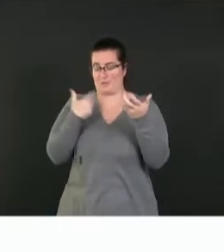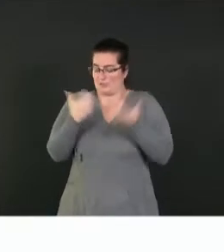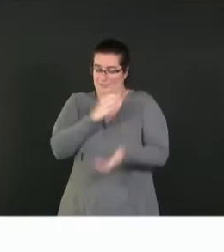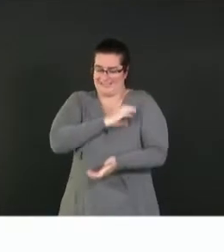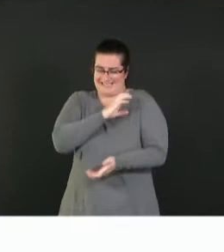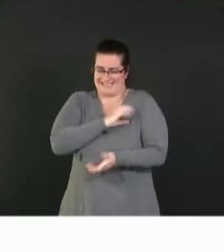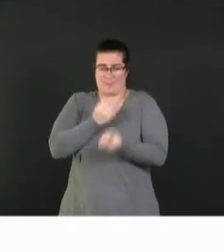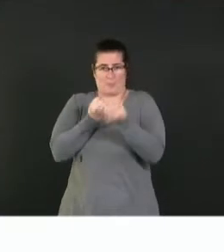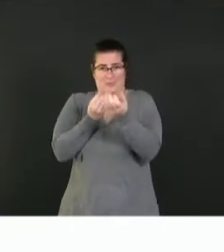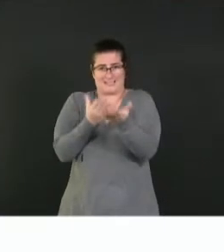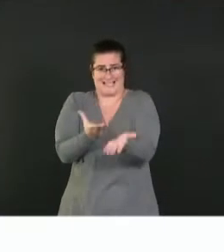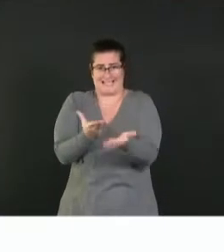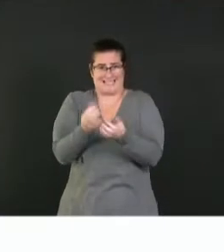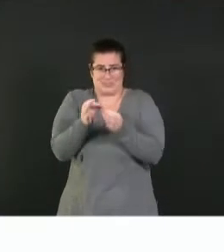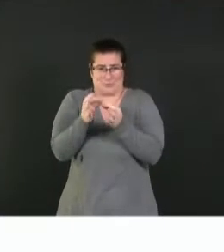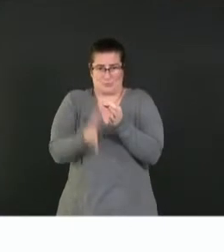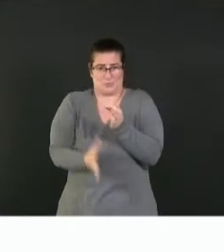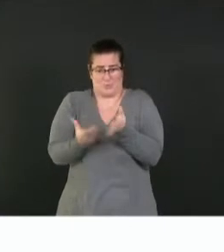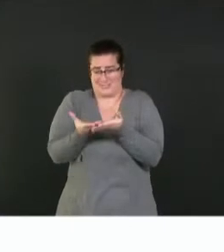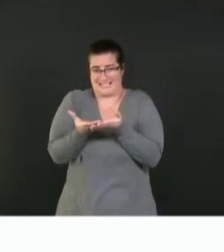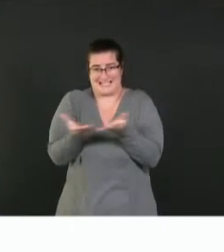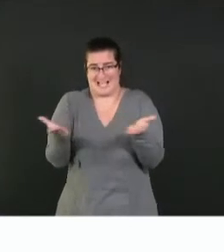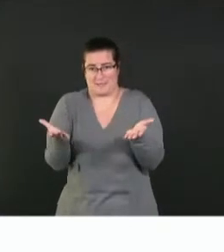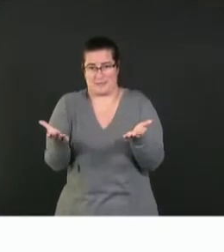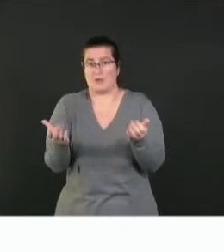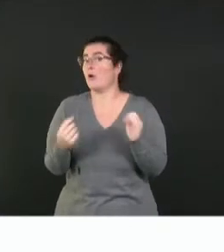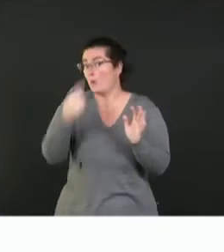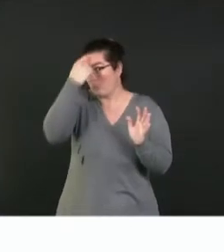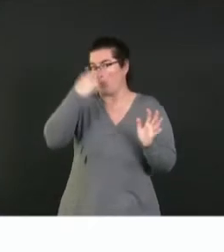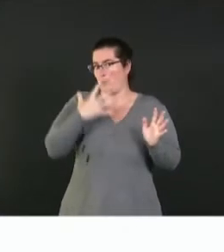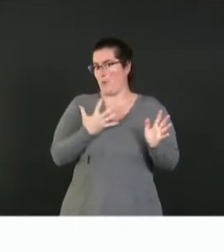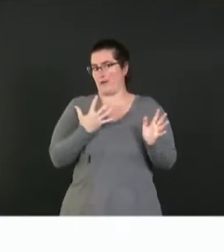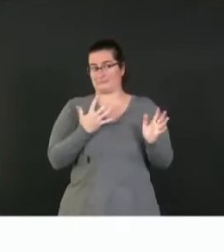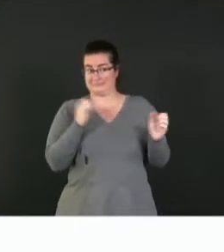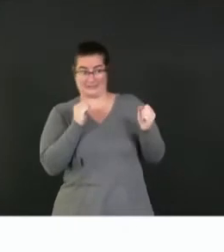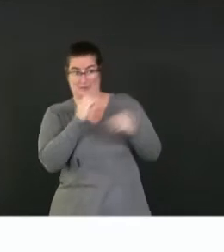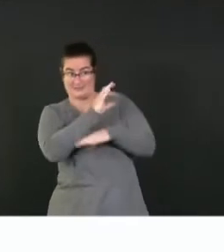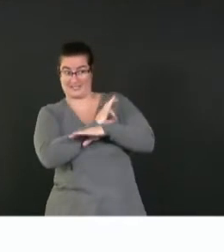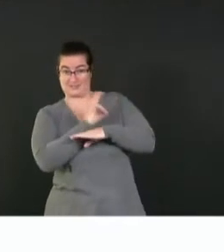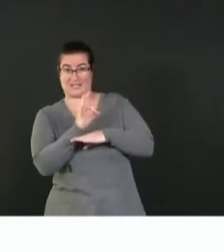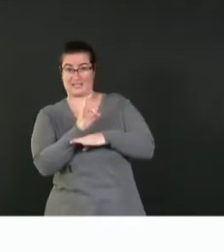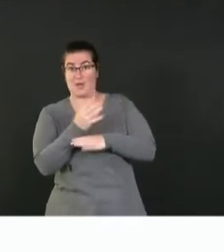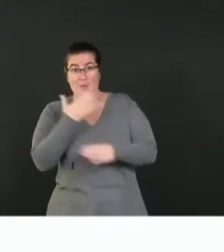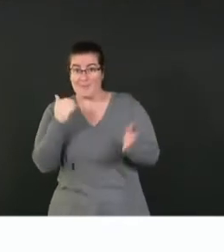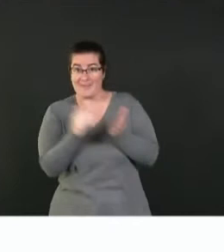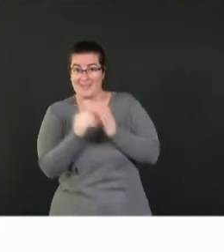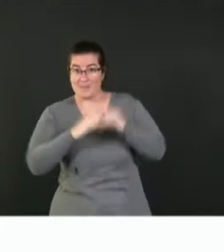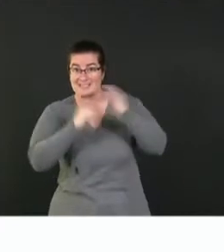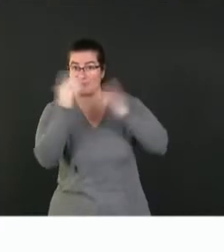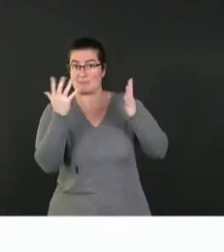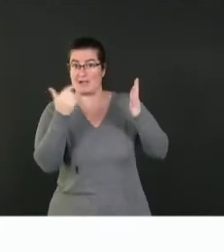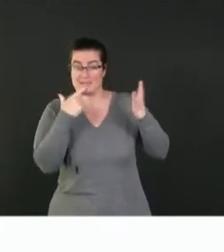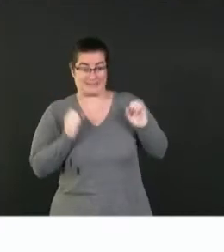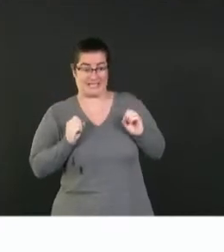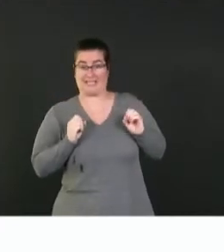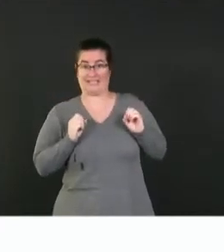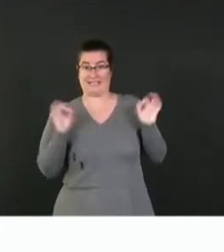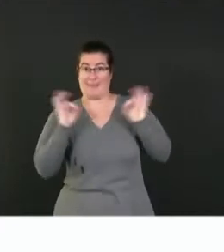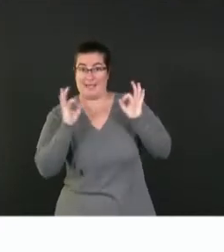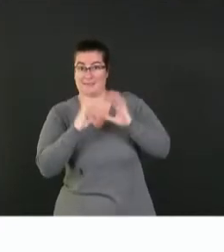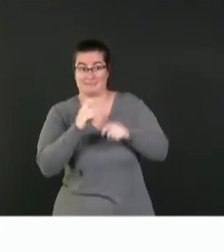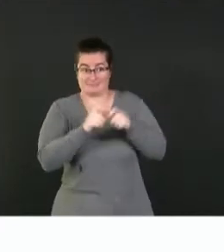Enfin, je rejoins les architectes. Pour moi, le meilleur bâtiment pour la biodiversité, c'est celui qui n'est pas construit. C'est comme l'énergie, exactement. Mais c'est celle qu'on ne